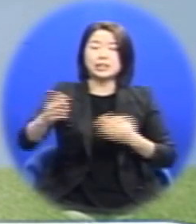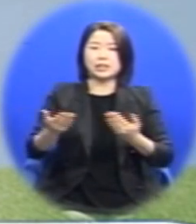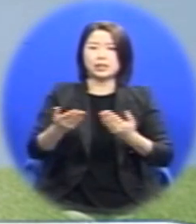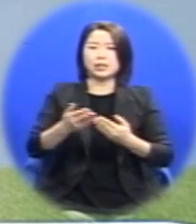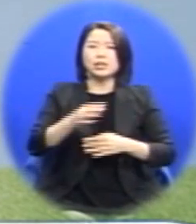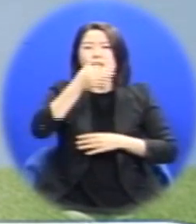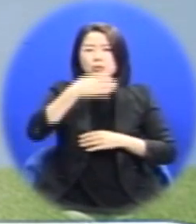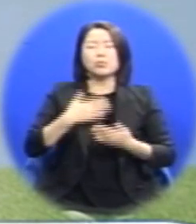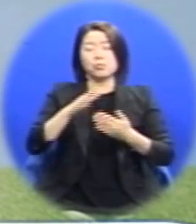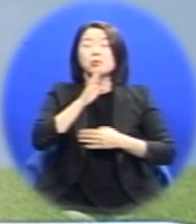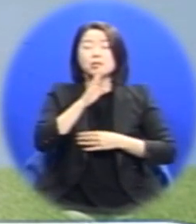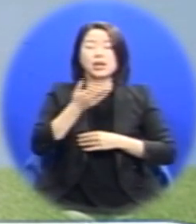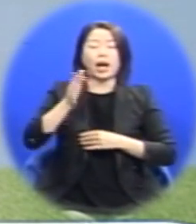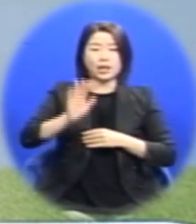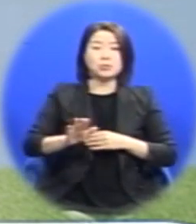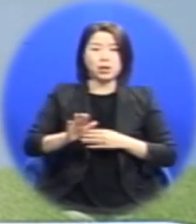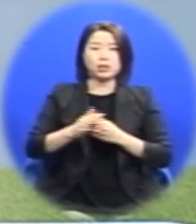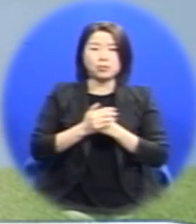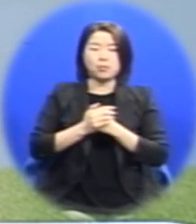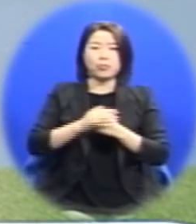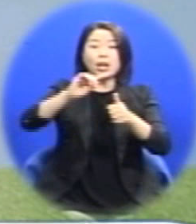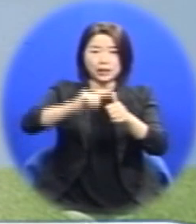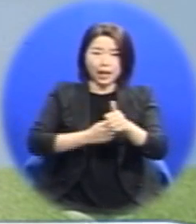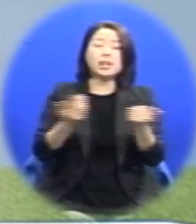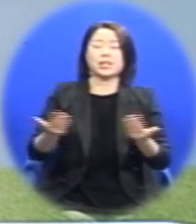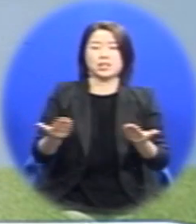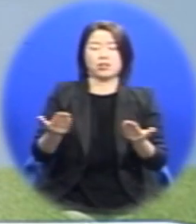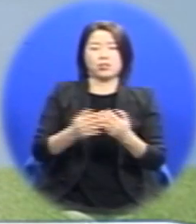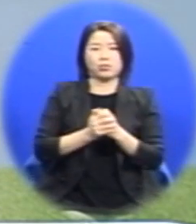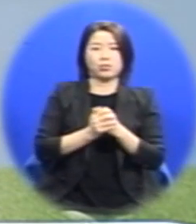힘들지요. 그러나 사실 당연한 일인 거죠.